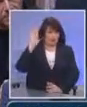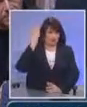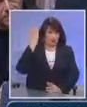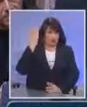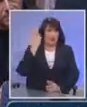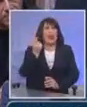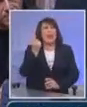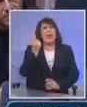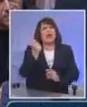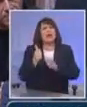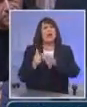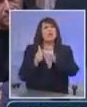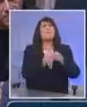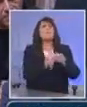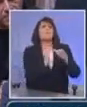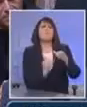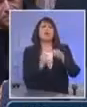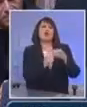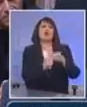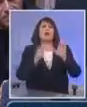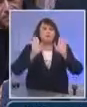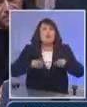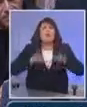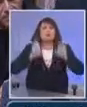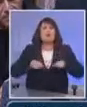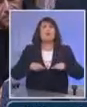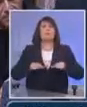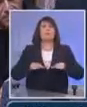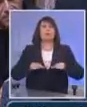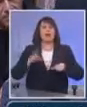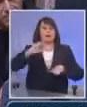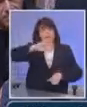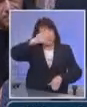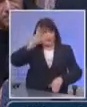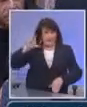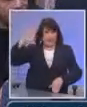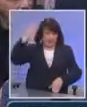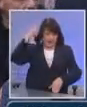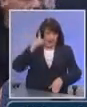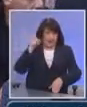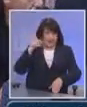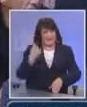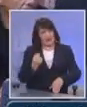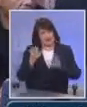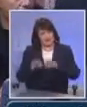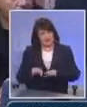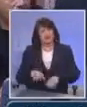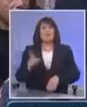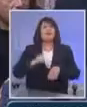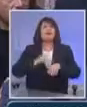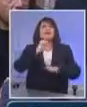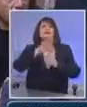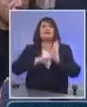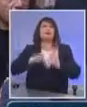μιας μικρής μειονότητας μουσουλμάνων η οποία υπάρχει στη Θράκη. Πώς τώρα, παραβιάζοντας το